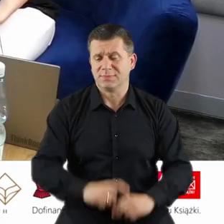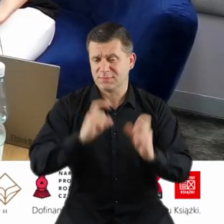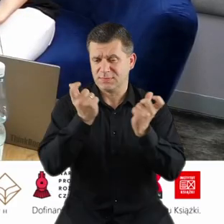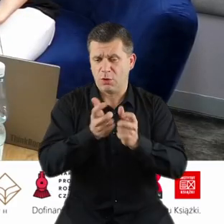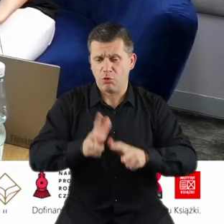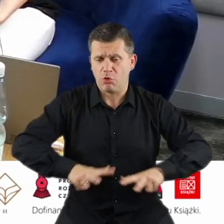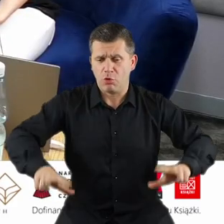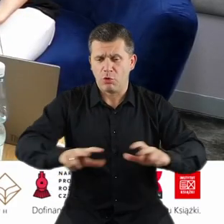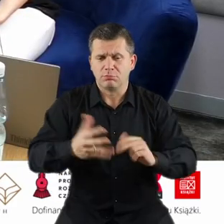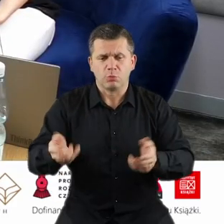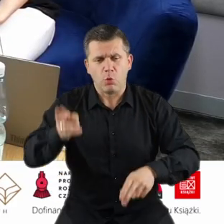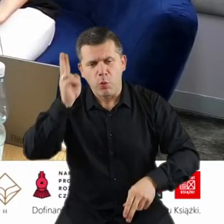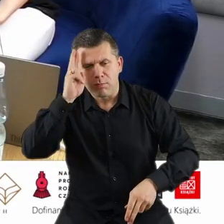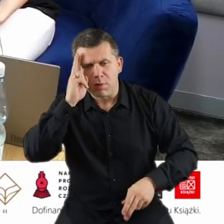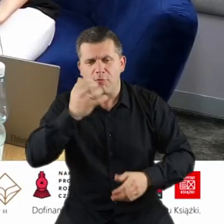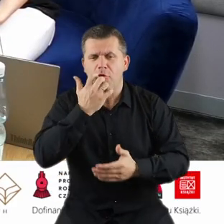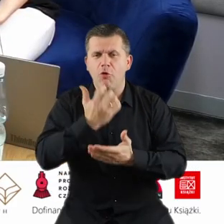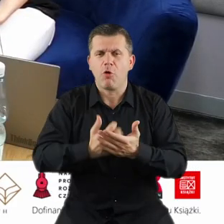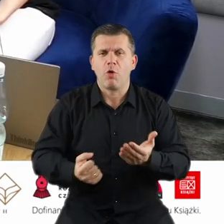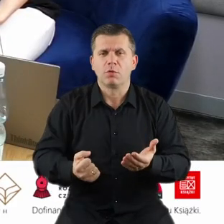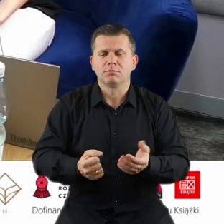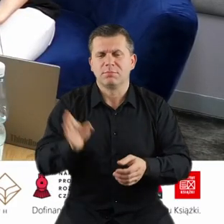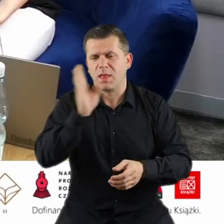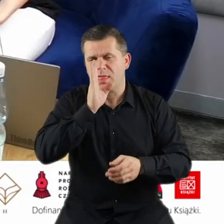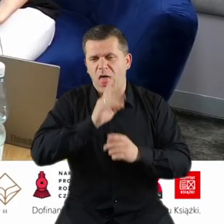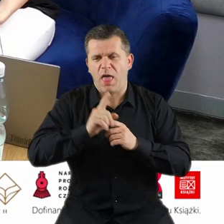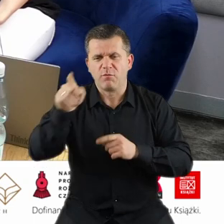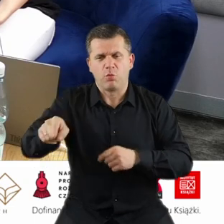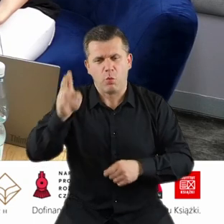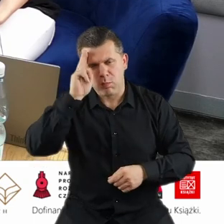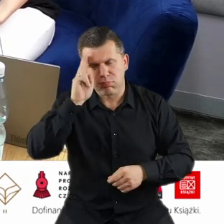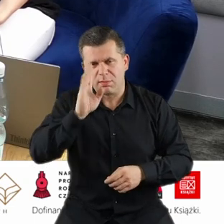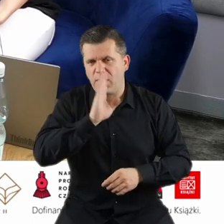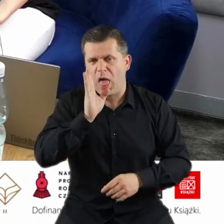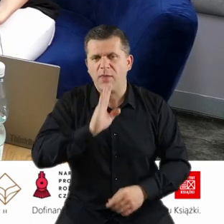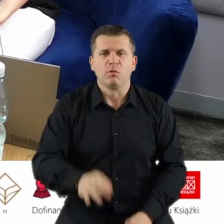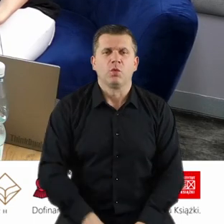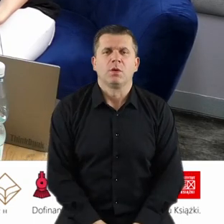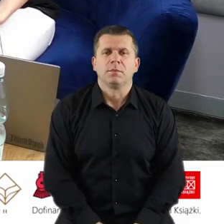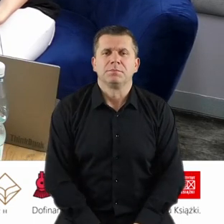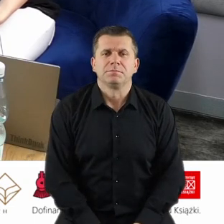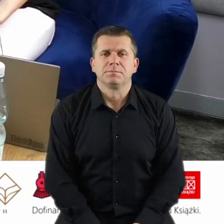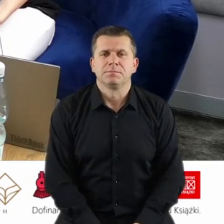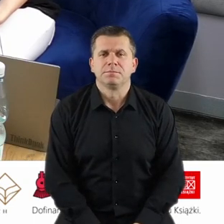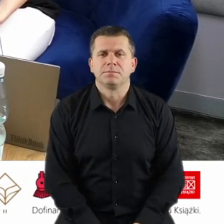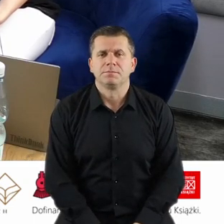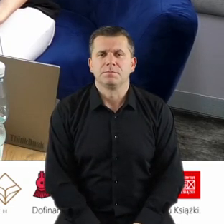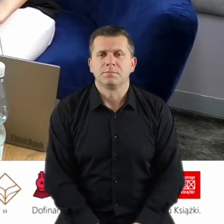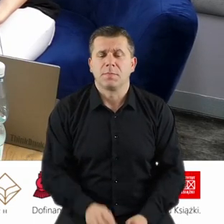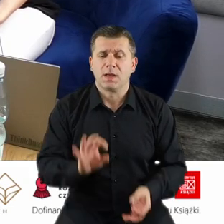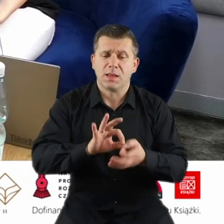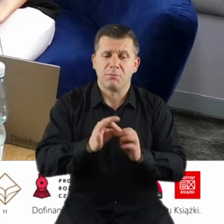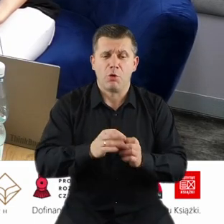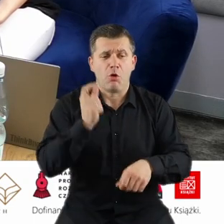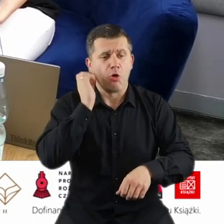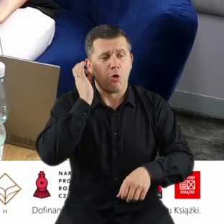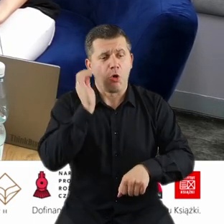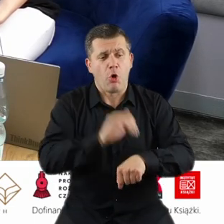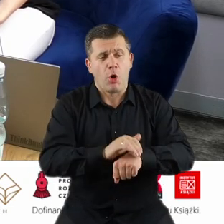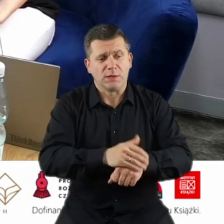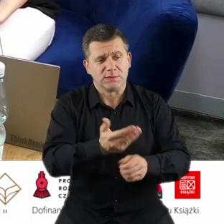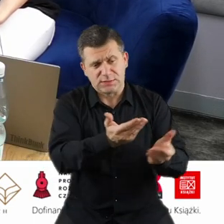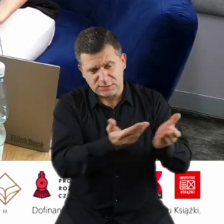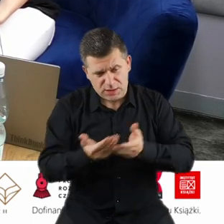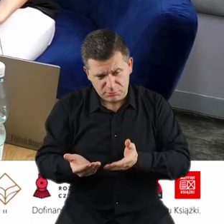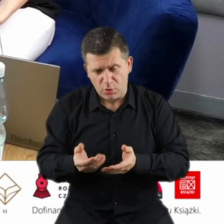ponieważ cała rodzina załatwia się, korzysta z jego wychodka na podwórku, i gdyby zaprosiła koleżankę, to być może